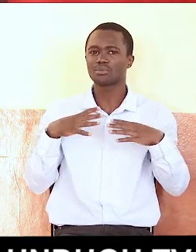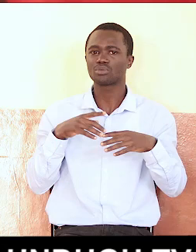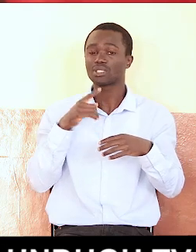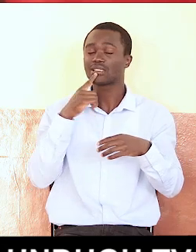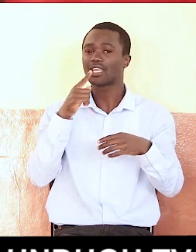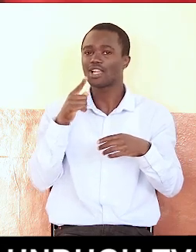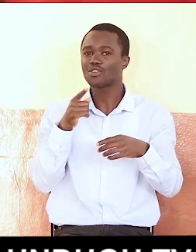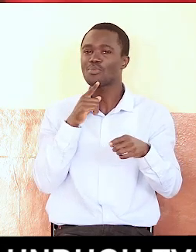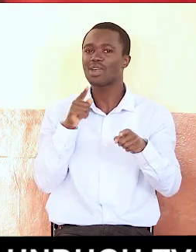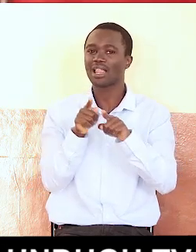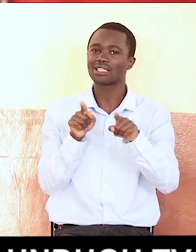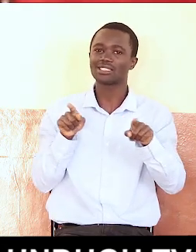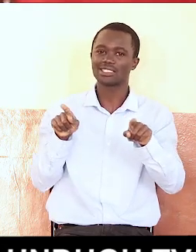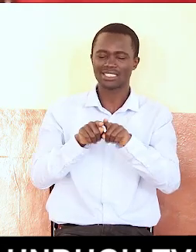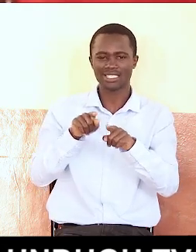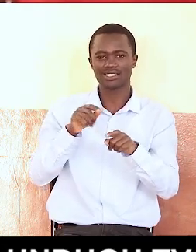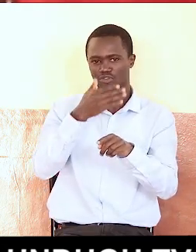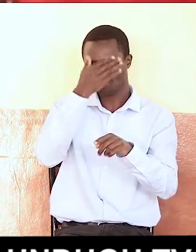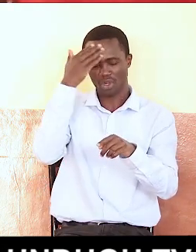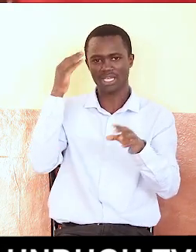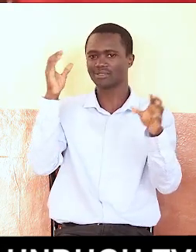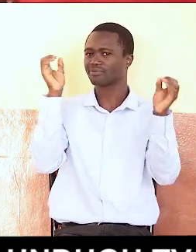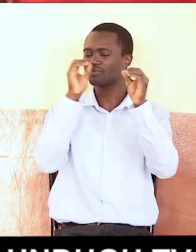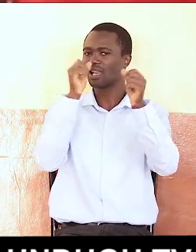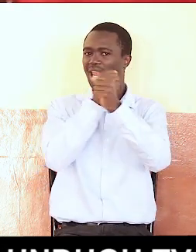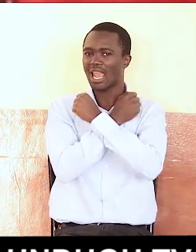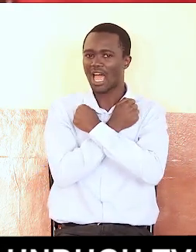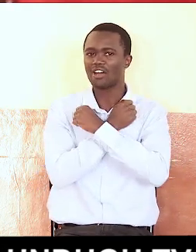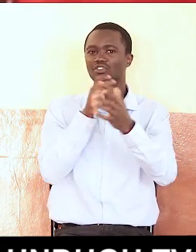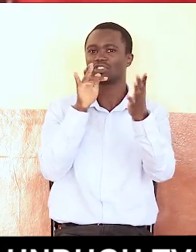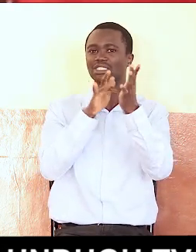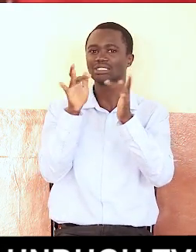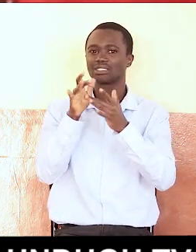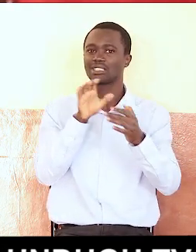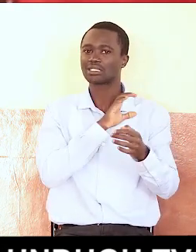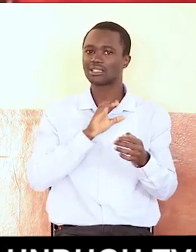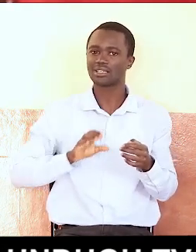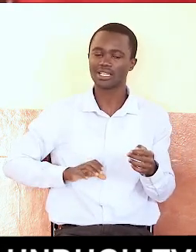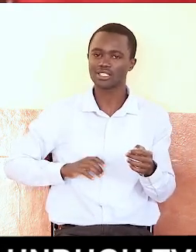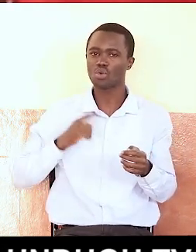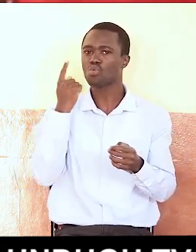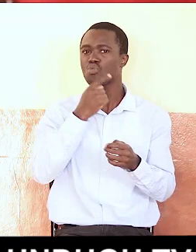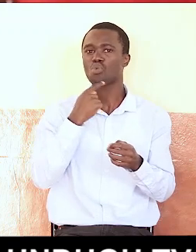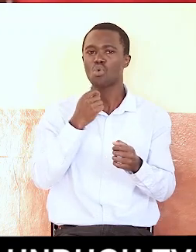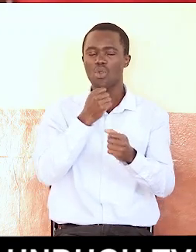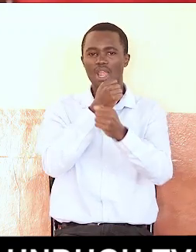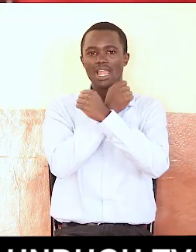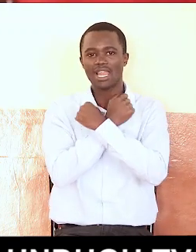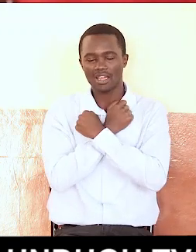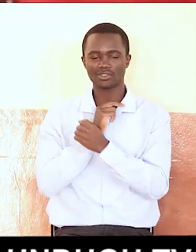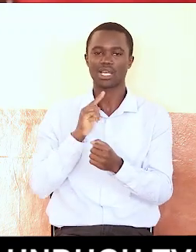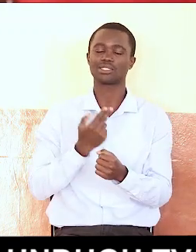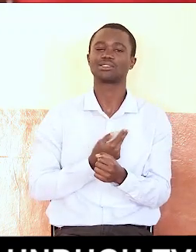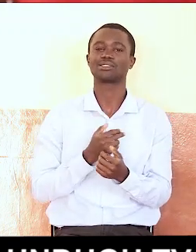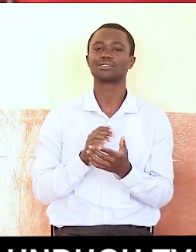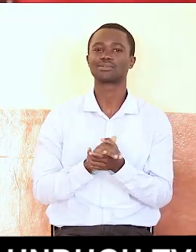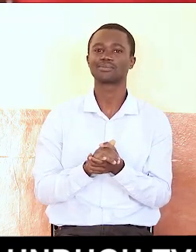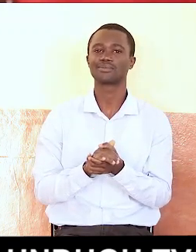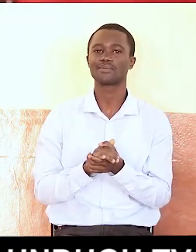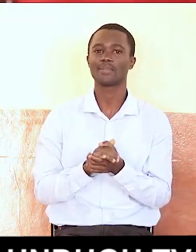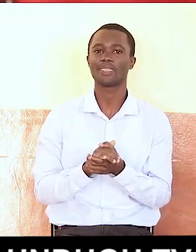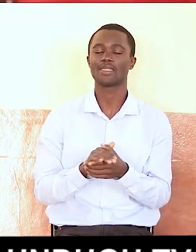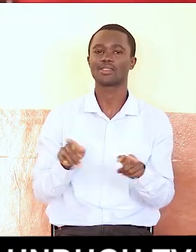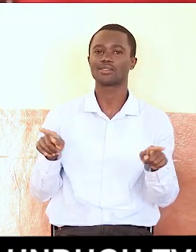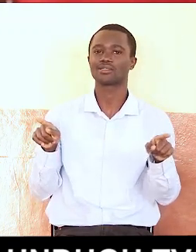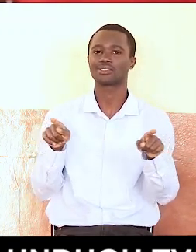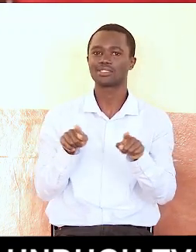waambia ndugu zangu, msisahau upendo wa Yesu Kristo aliyetupenda. Na kwa ajili